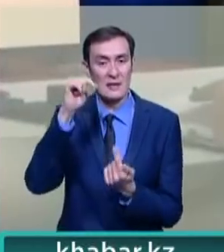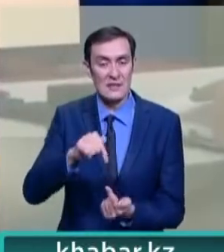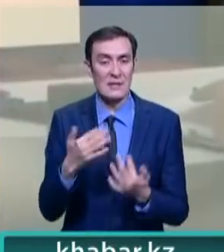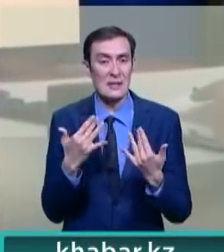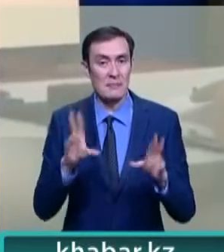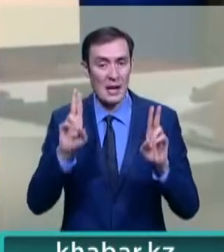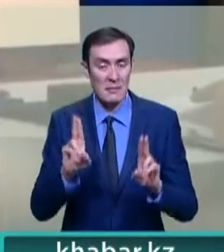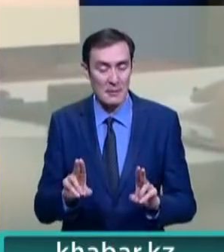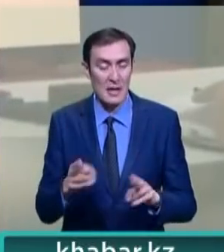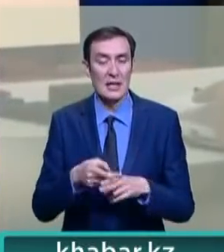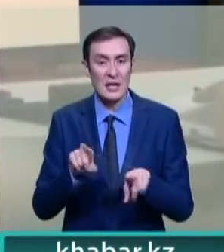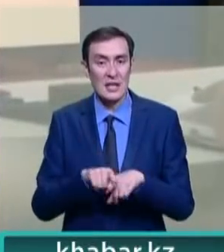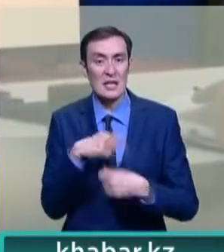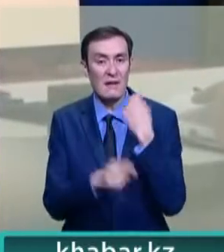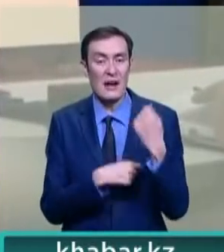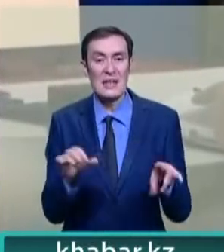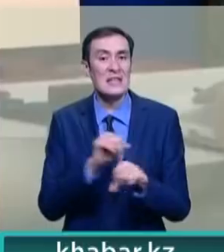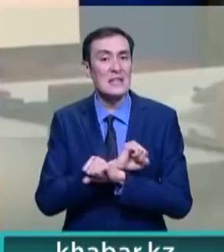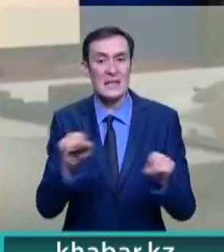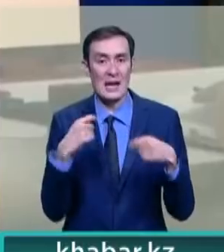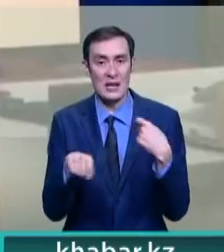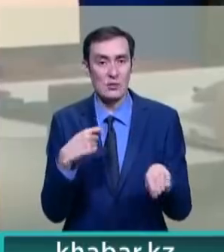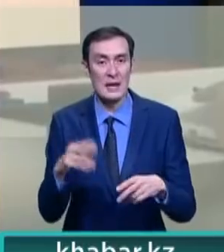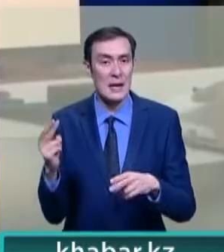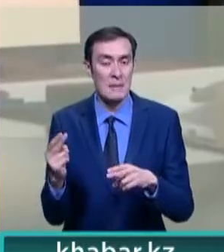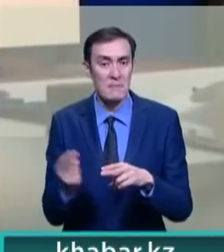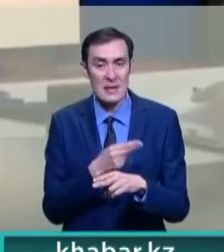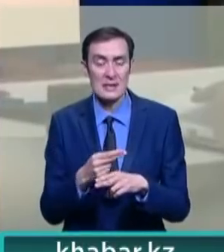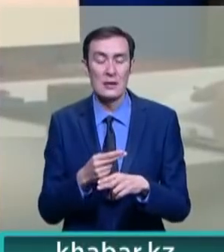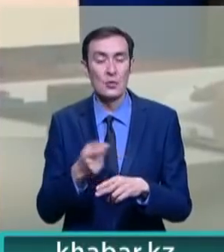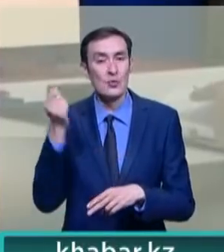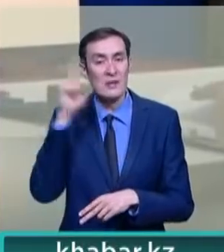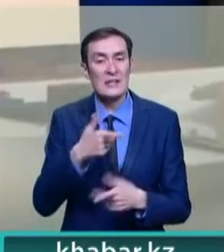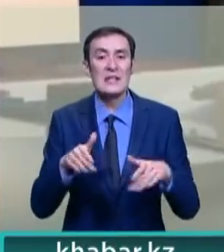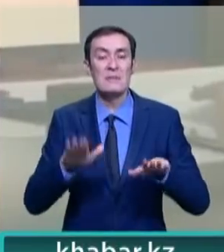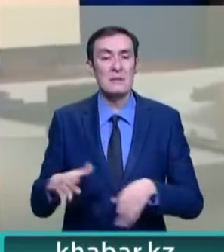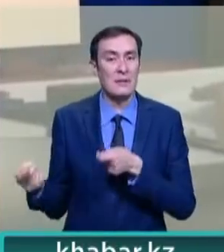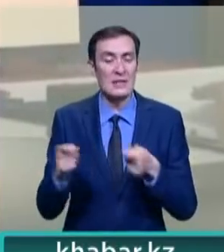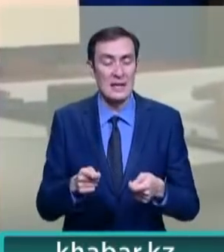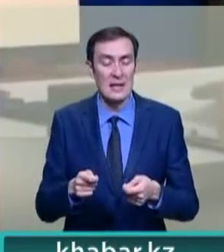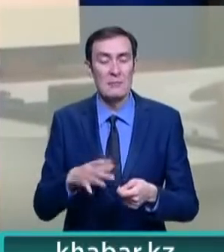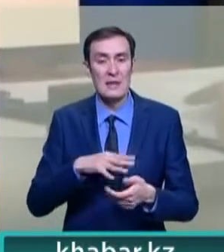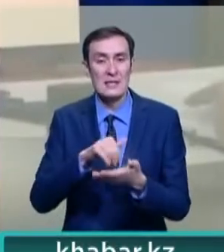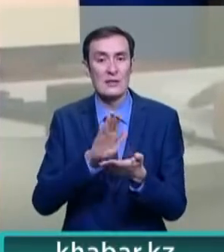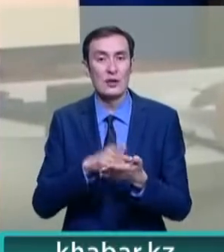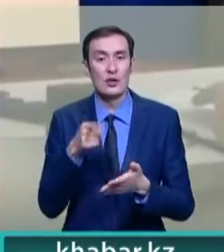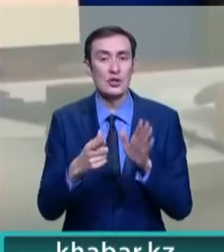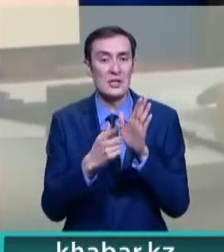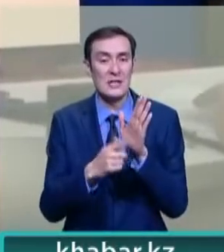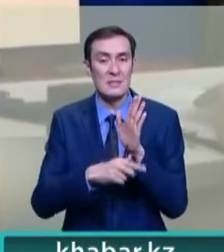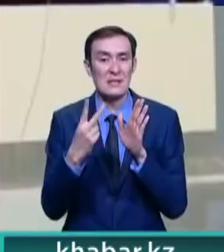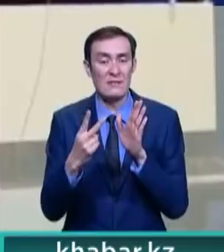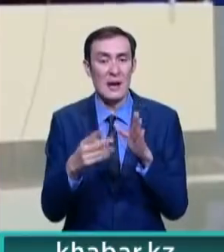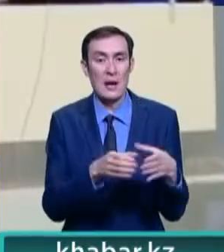требованиями. Считаем, что такие товары нельзя реализовывать без данных о месте их производства. В системе уже зарегистрировались 1072